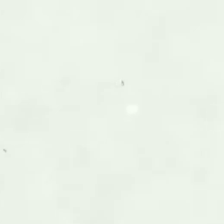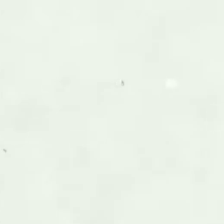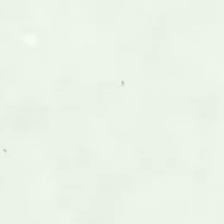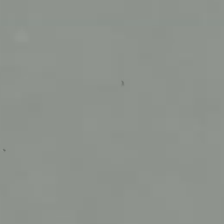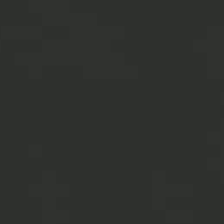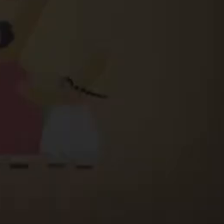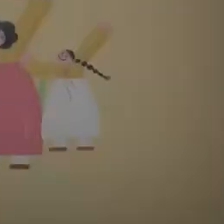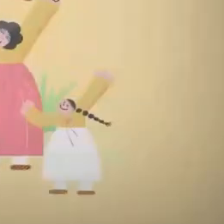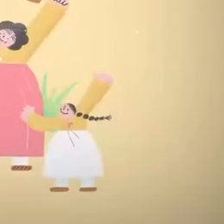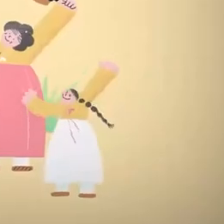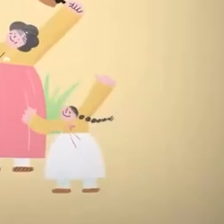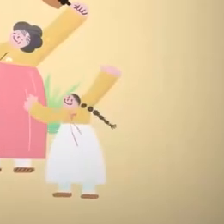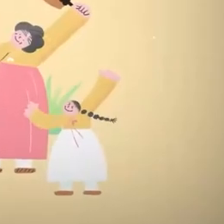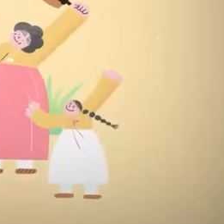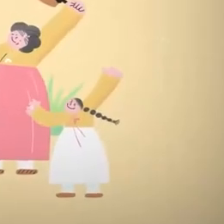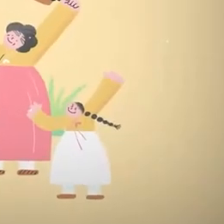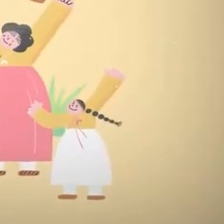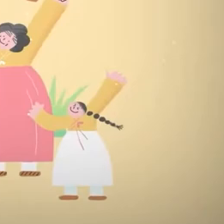Thank you.